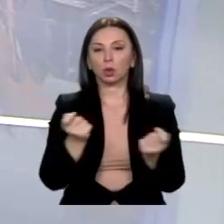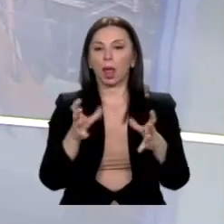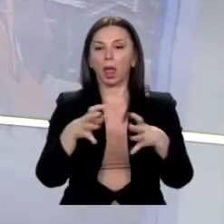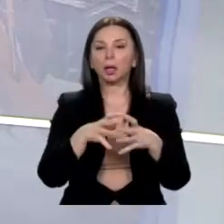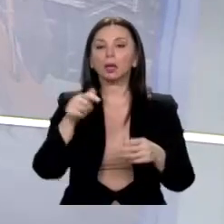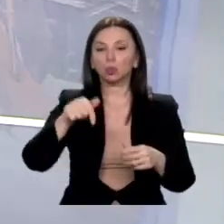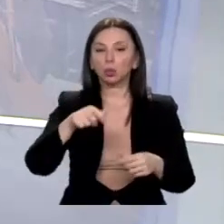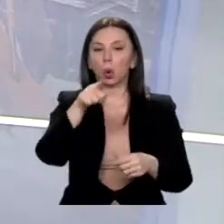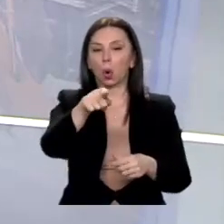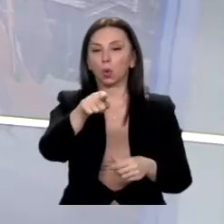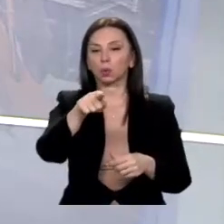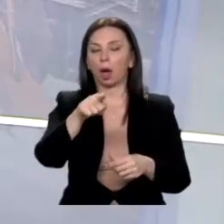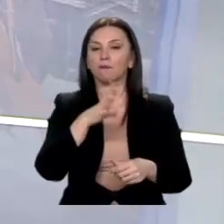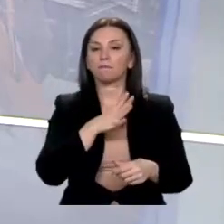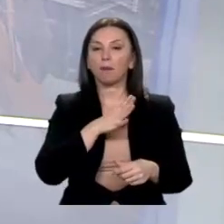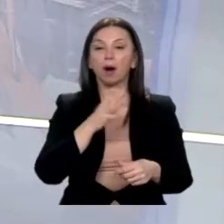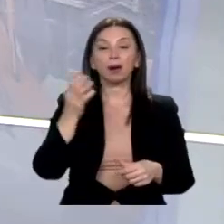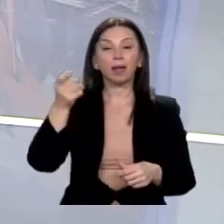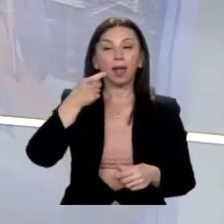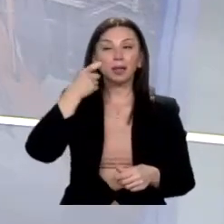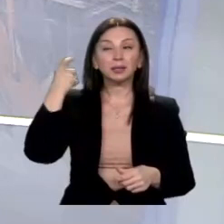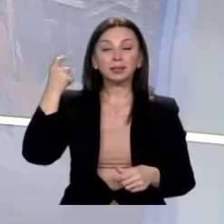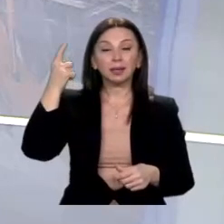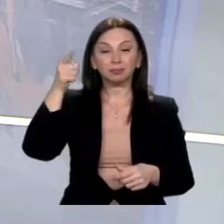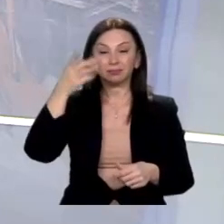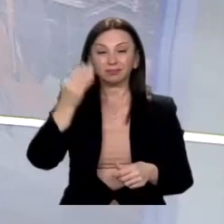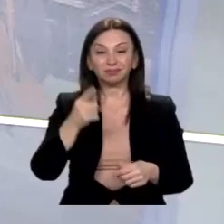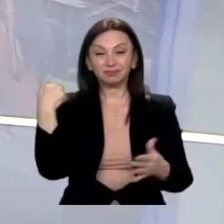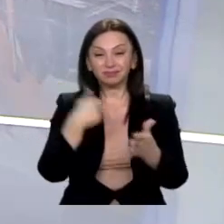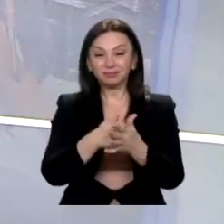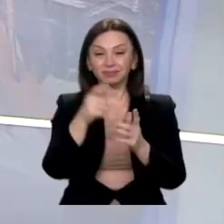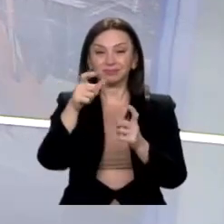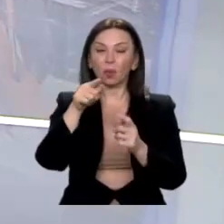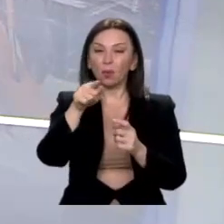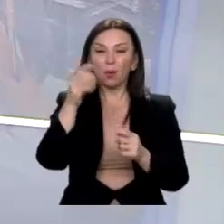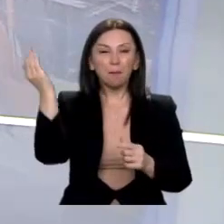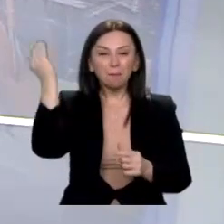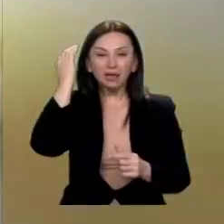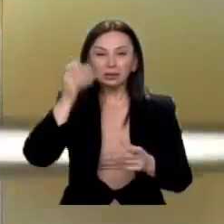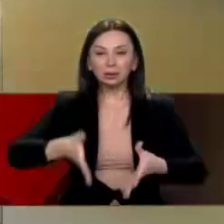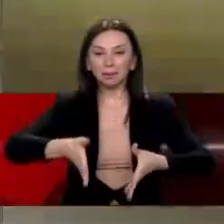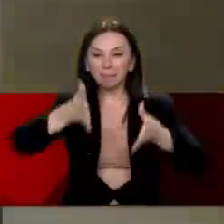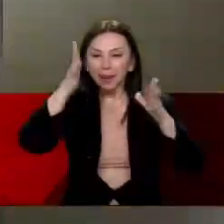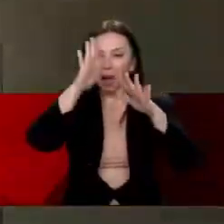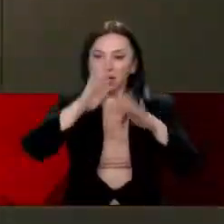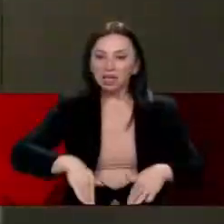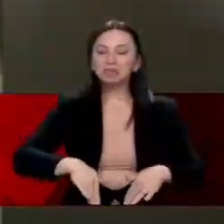Ekibimiz bugün oradaydı. Bir döneme tanıklık eden o simge binanın yıkımını an be an takip etti.